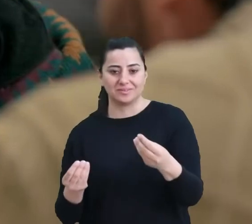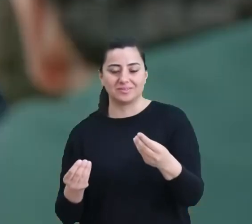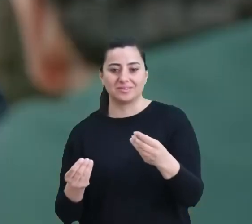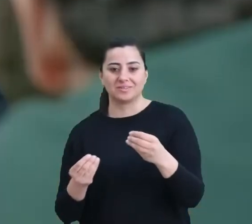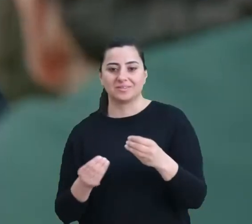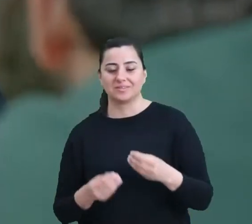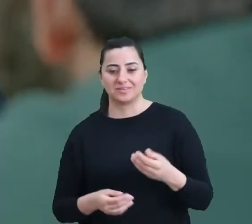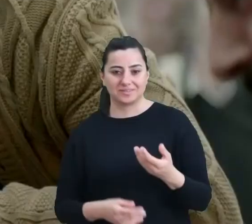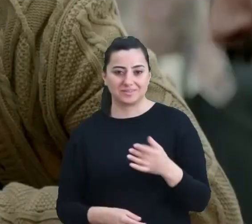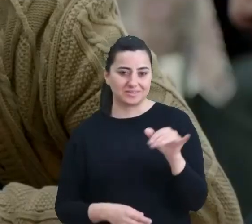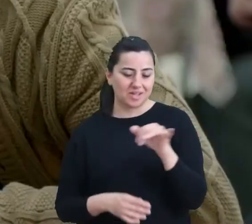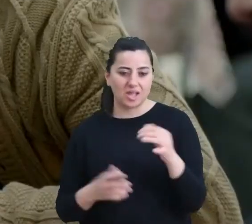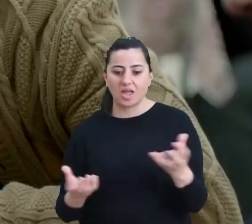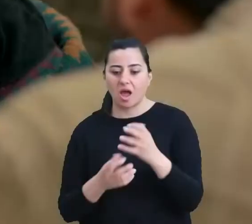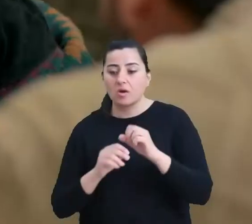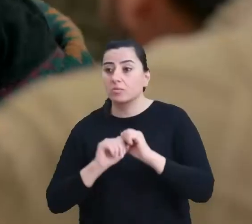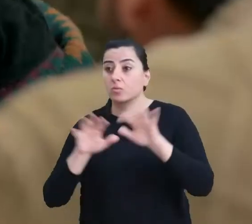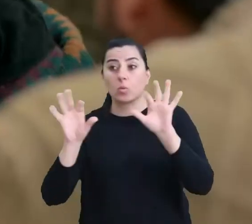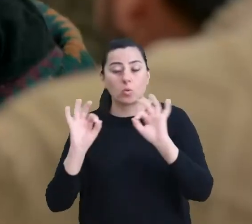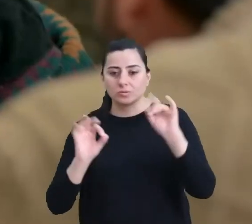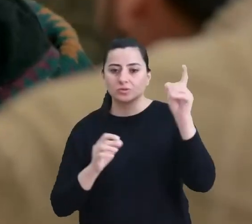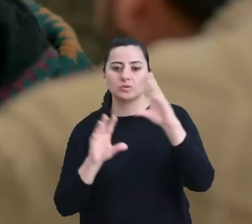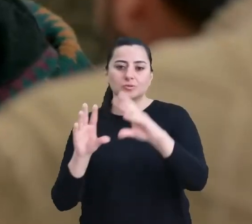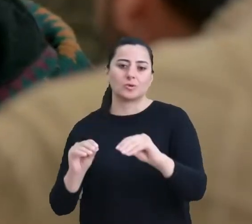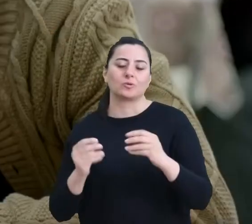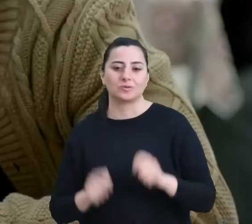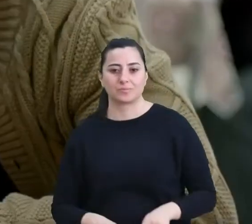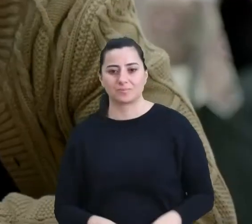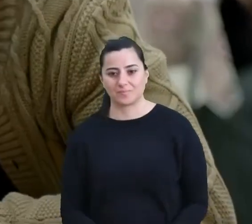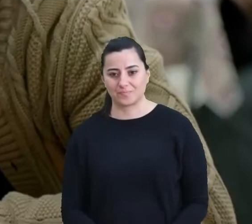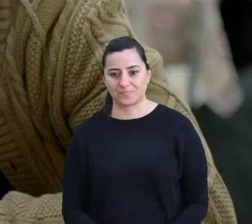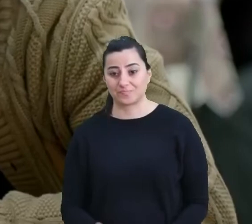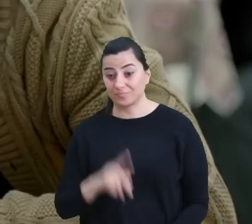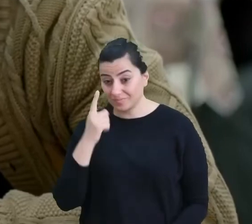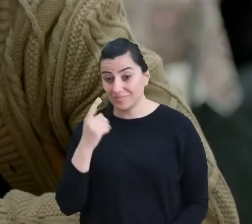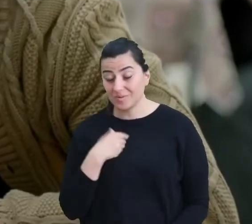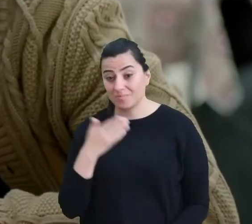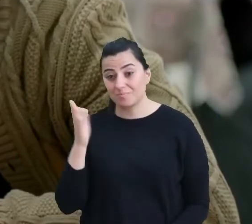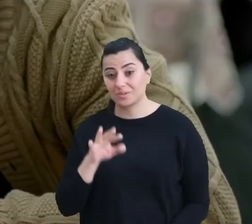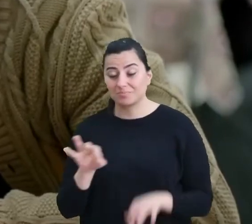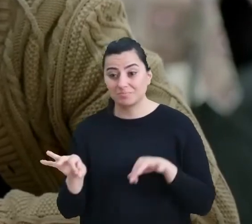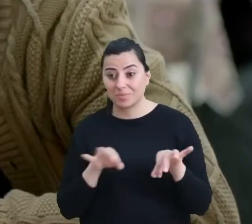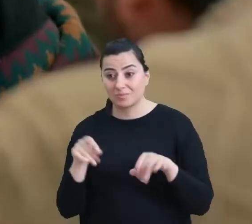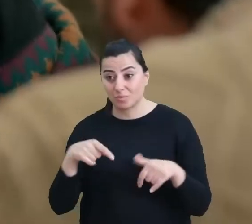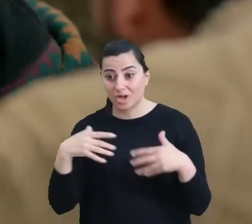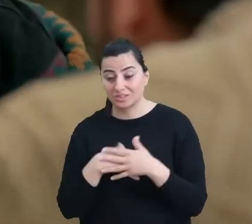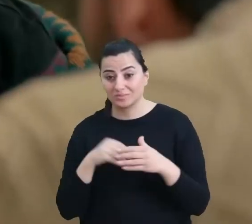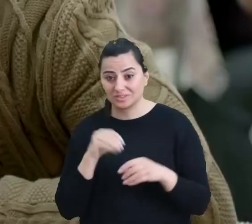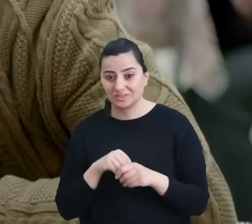alt tarafı değil mi? Bir yangın falan çıkarsa onlar söndürür. Yalnız benim de bazı planlarım olacak bu akşam